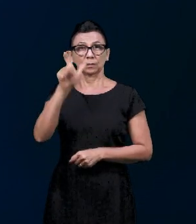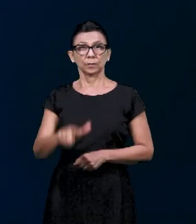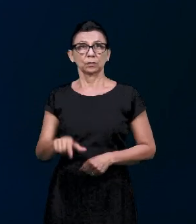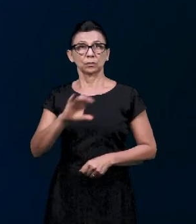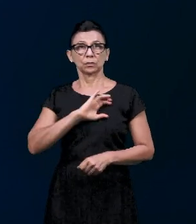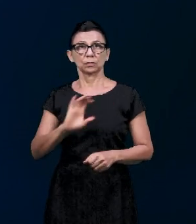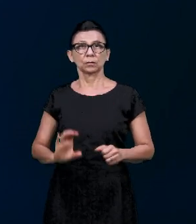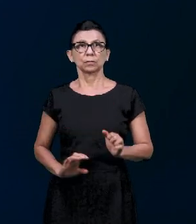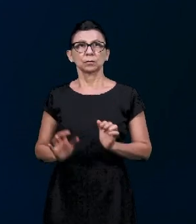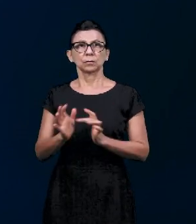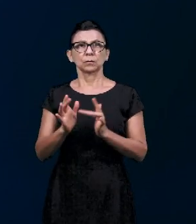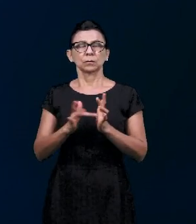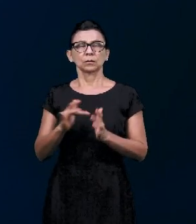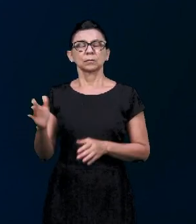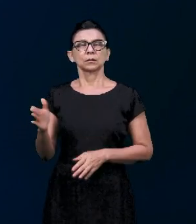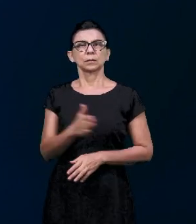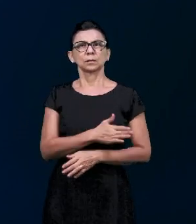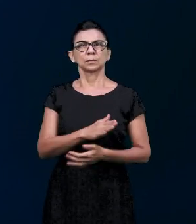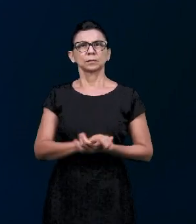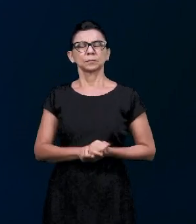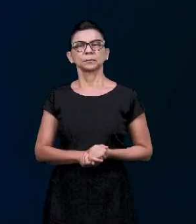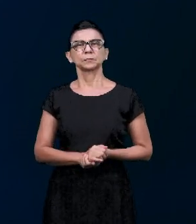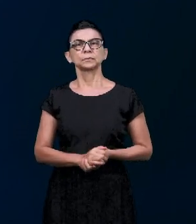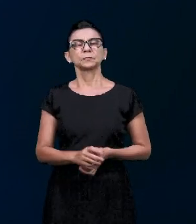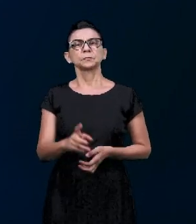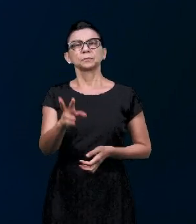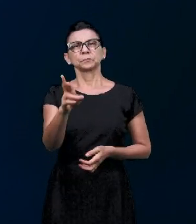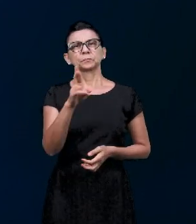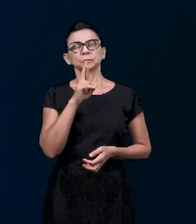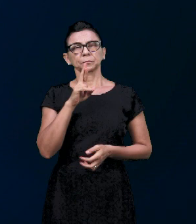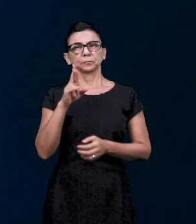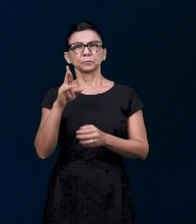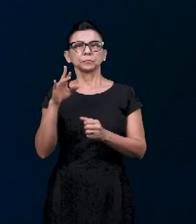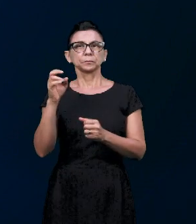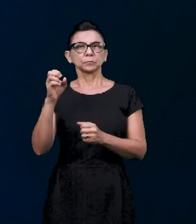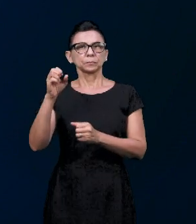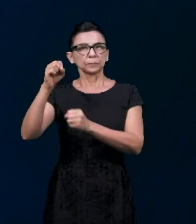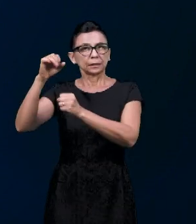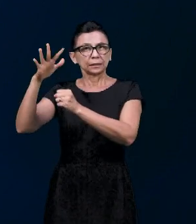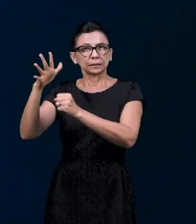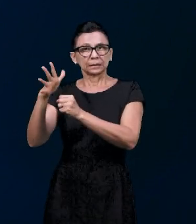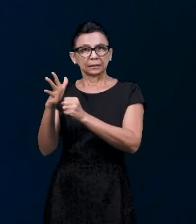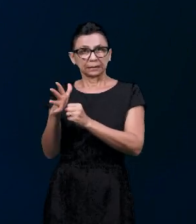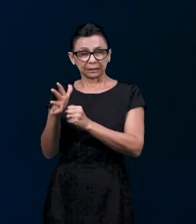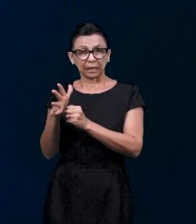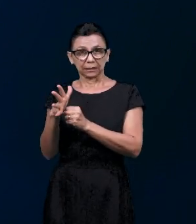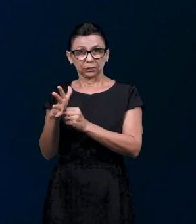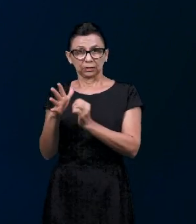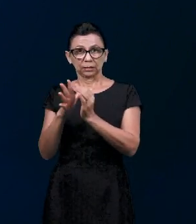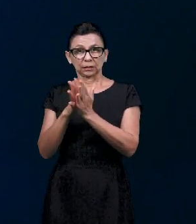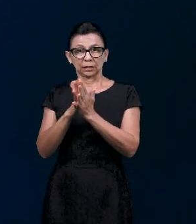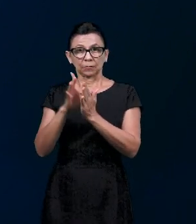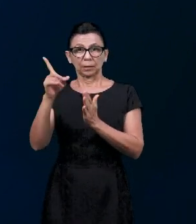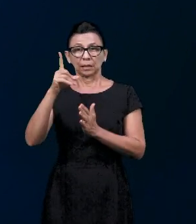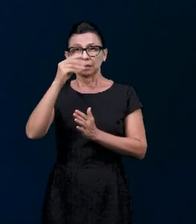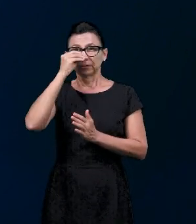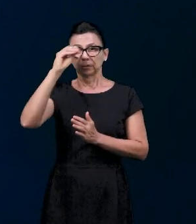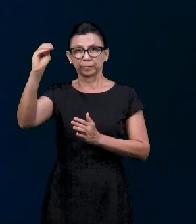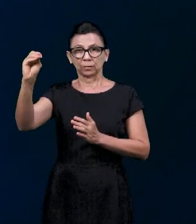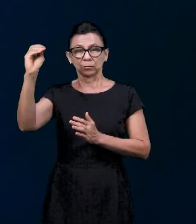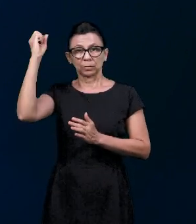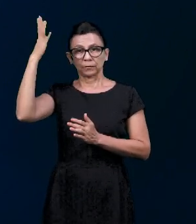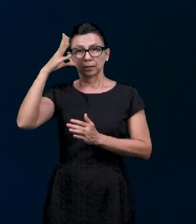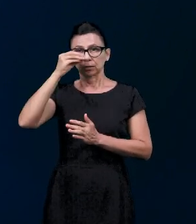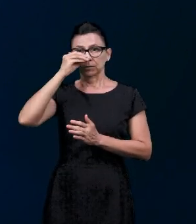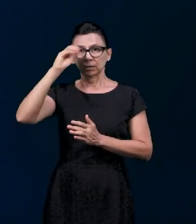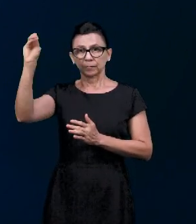Sardes, elle s'est déviée du projet car elle a rejeté la parole et la révélation. La révélation identifiée dans